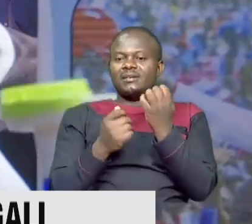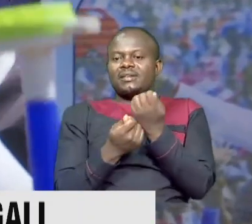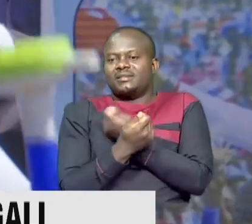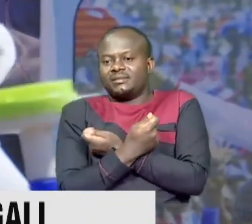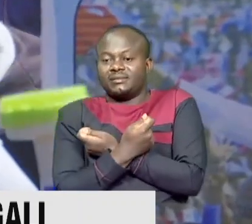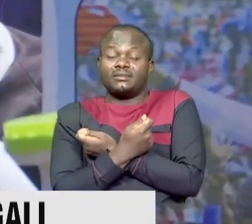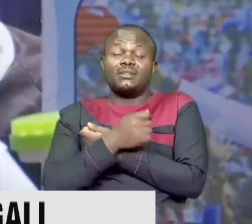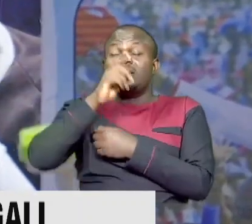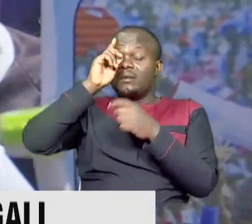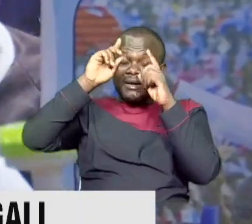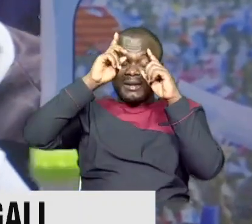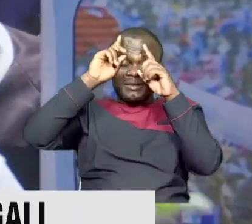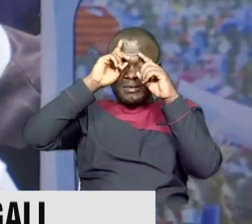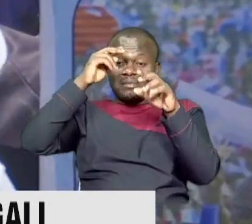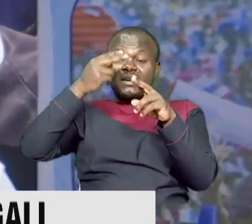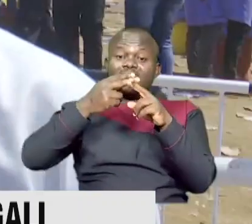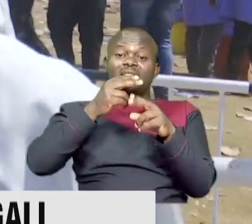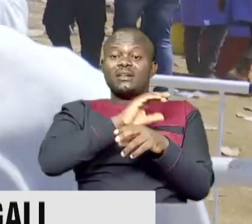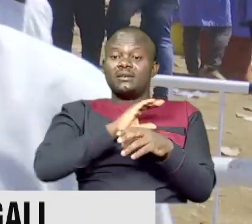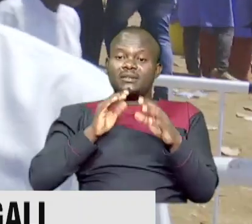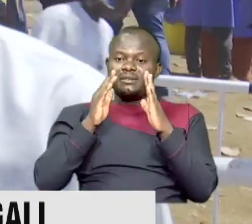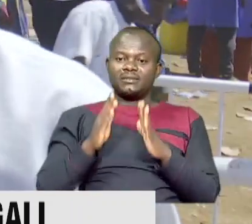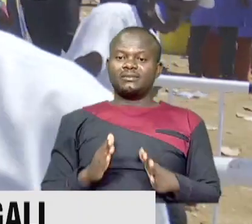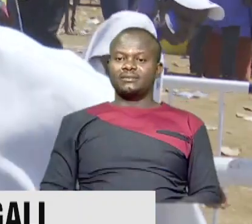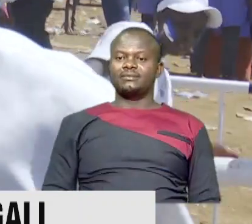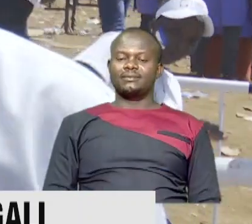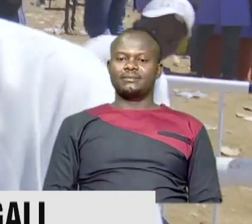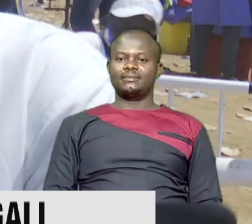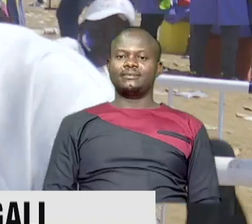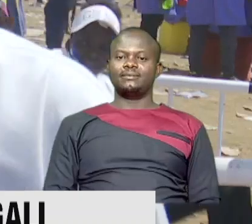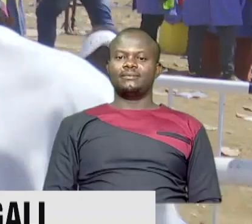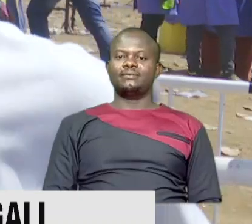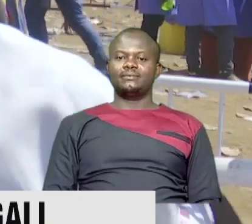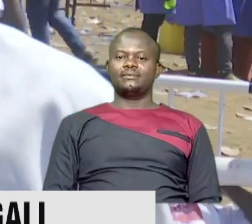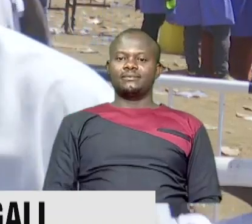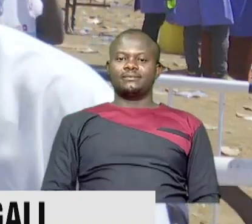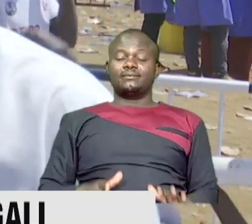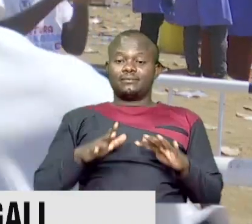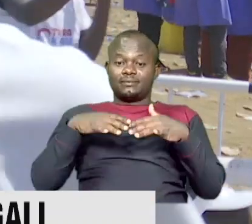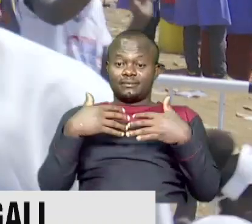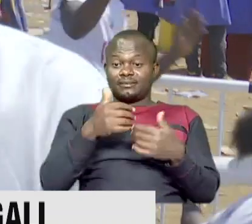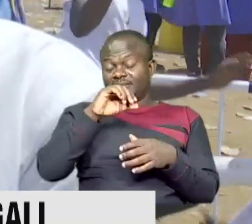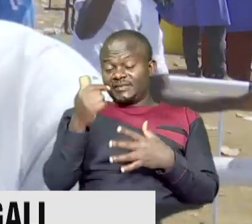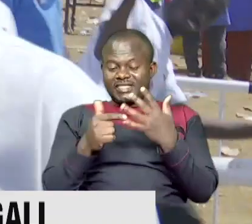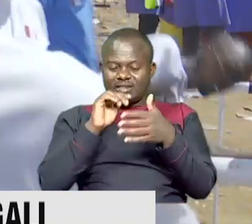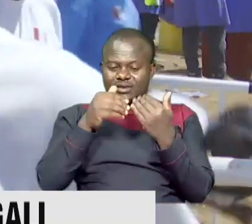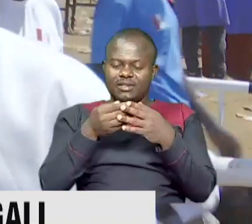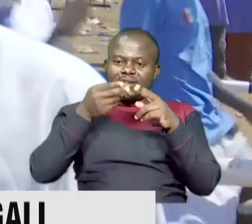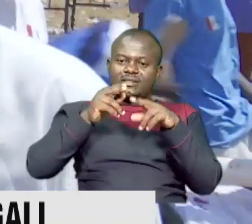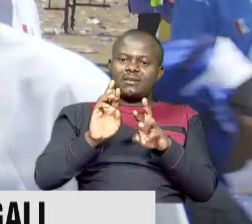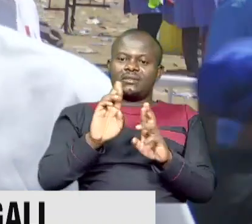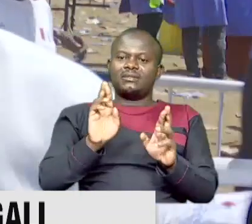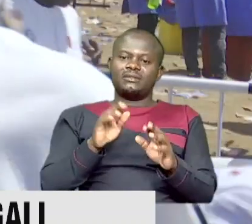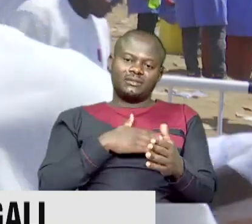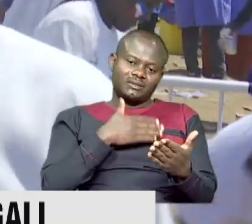bagahimba amazina y'ubukirisitu kugira ngo babone uburyo biga. Ndetse usibye kumwongeza amazi n'ikindi cyose cyaba cyose twiteguye no kwitanga